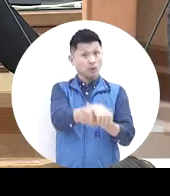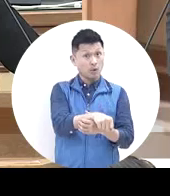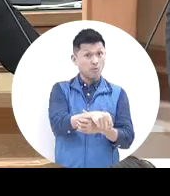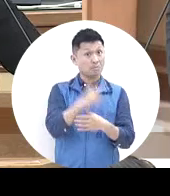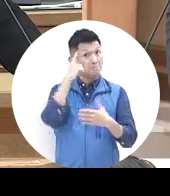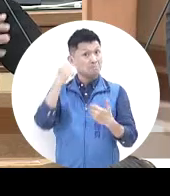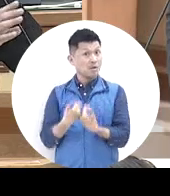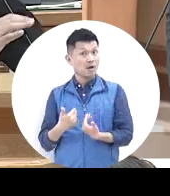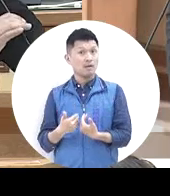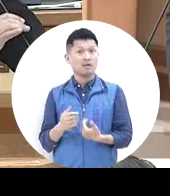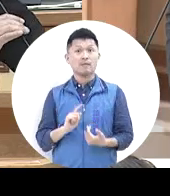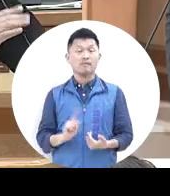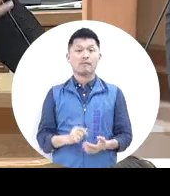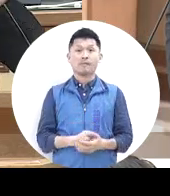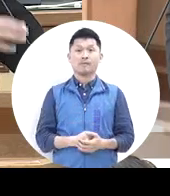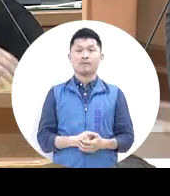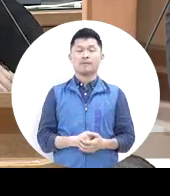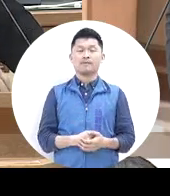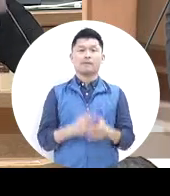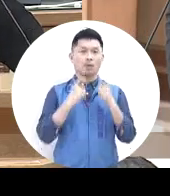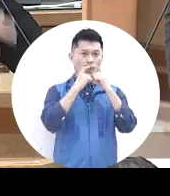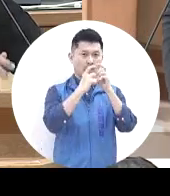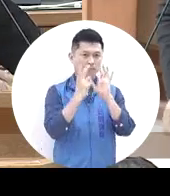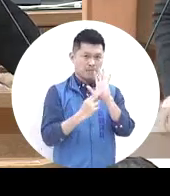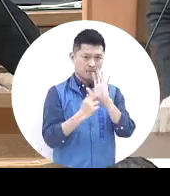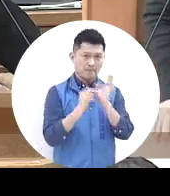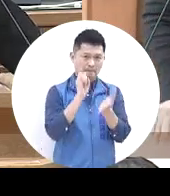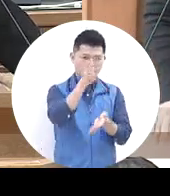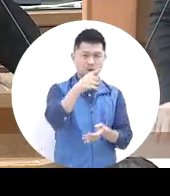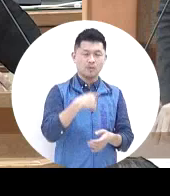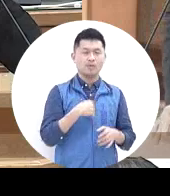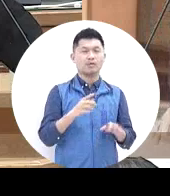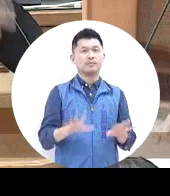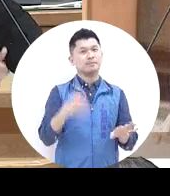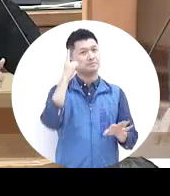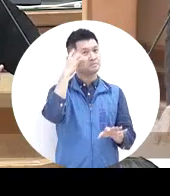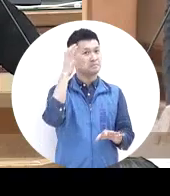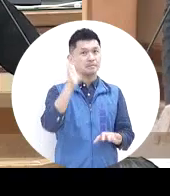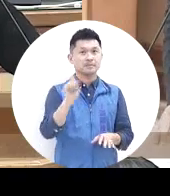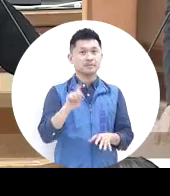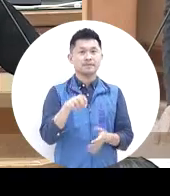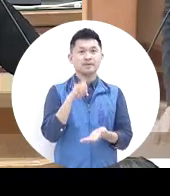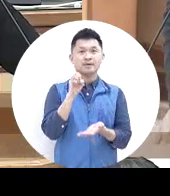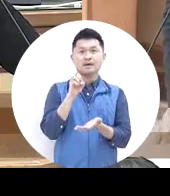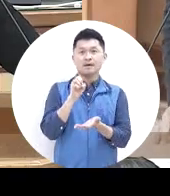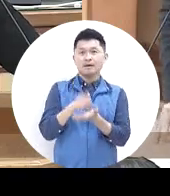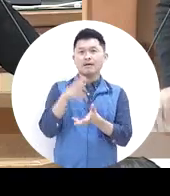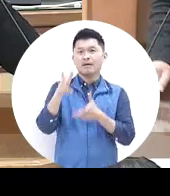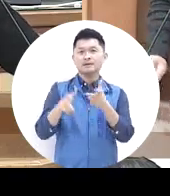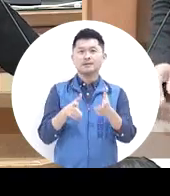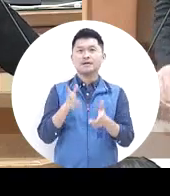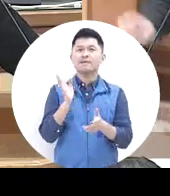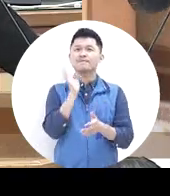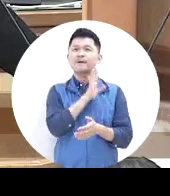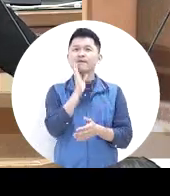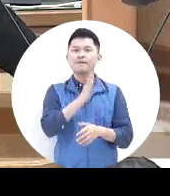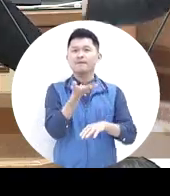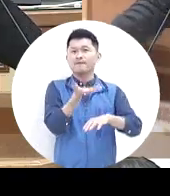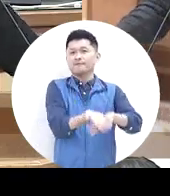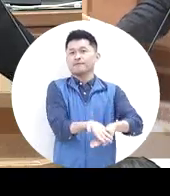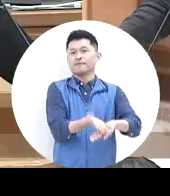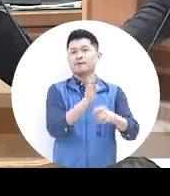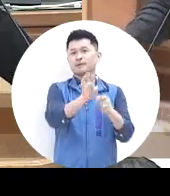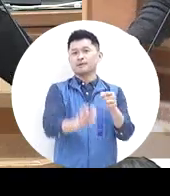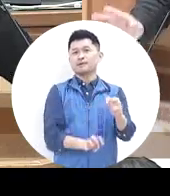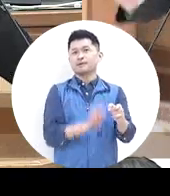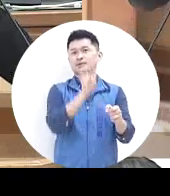同意？ 我即马吼，我甲议员报告，我即马想偷听的吼，就是后悔了吼，搞坑市长，你 都 无法助力啦。 这个没有模糊